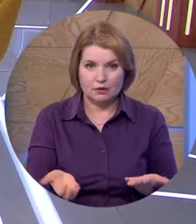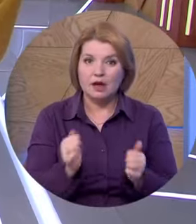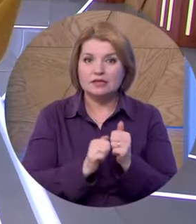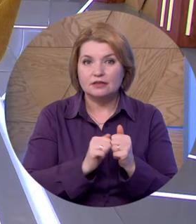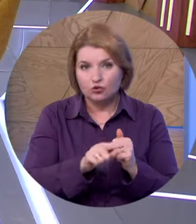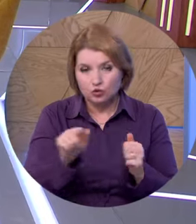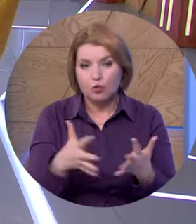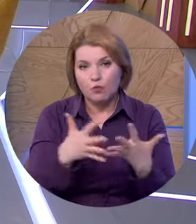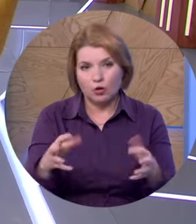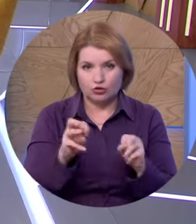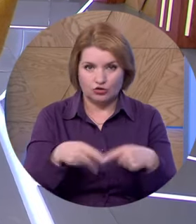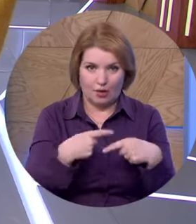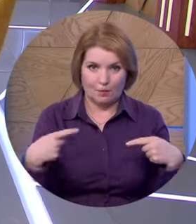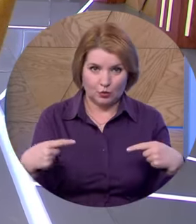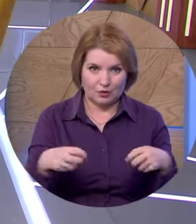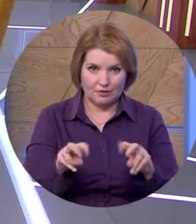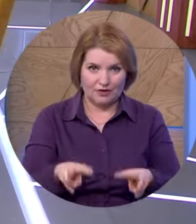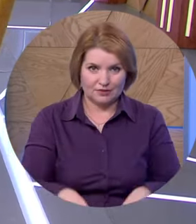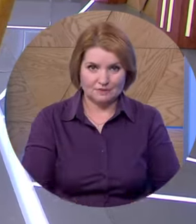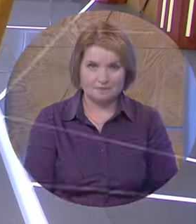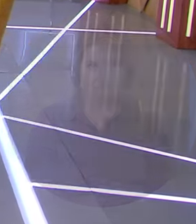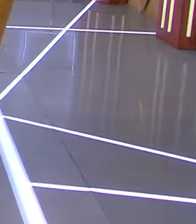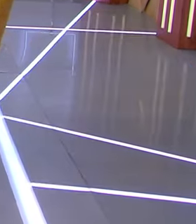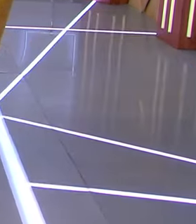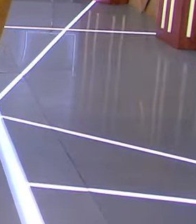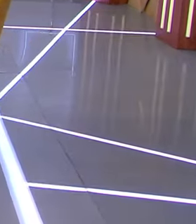гораздо больше, чем другие. Спасибо большое за ответ.